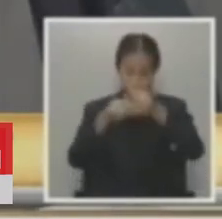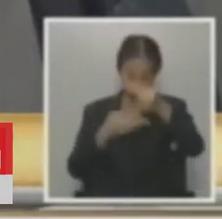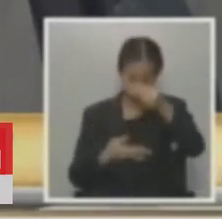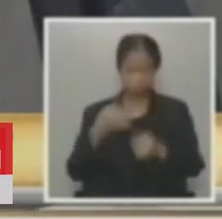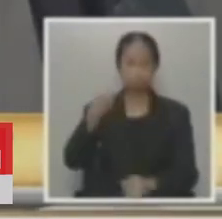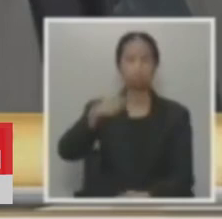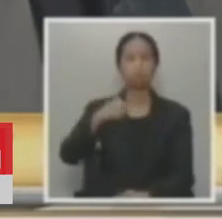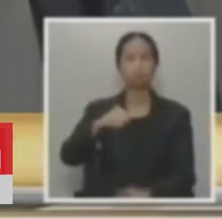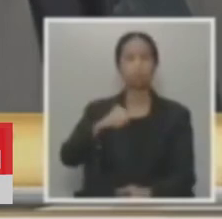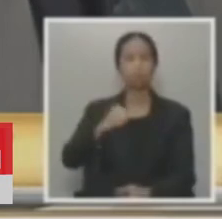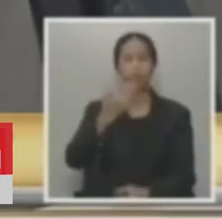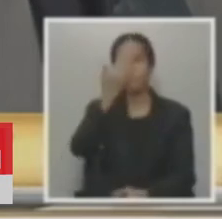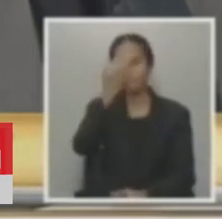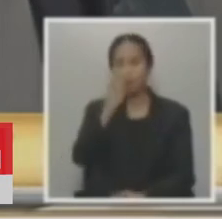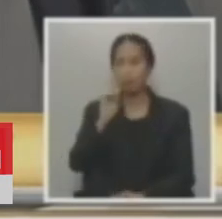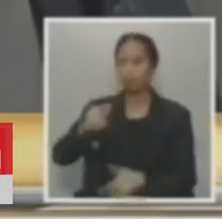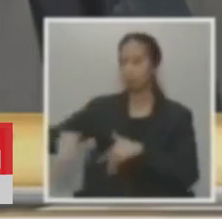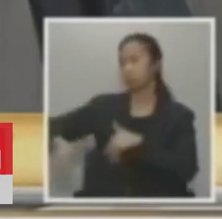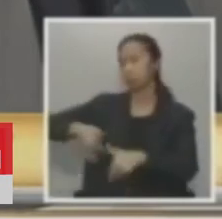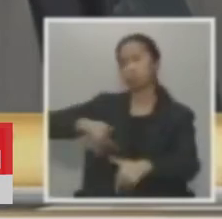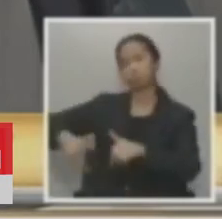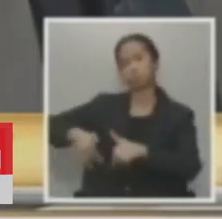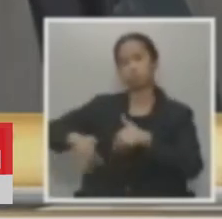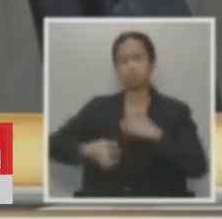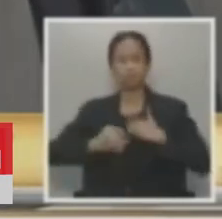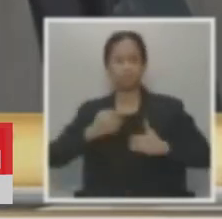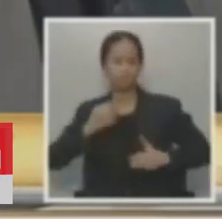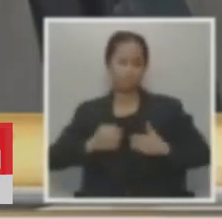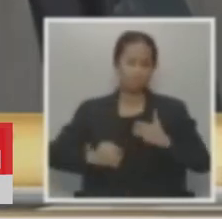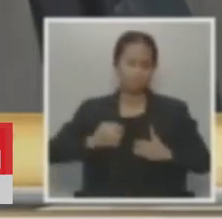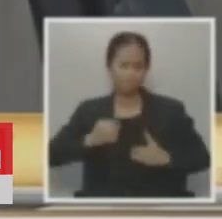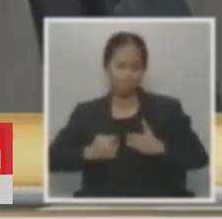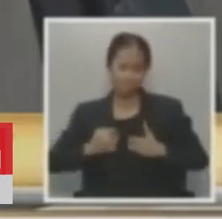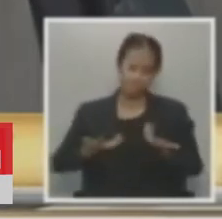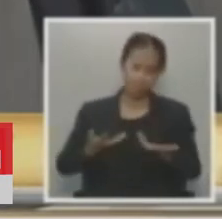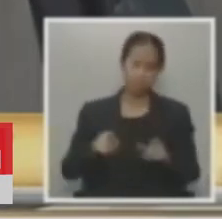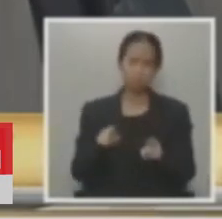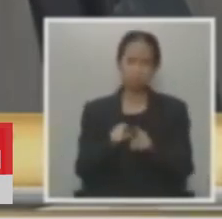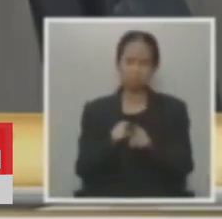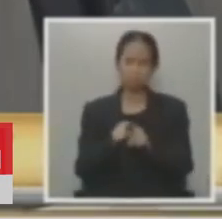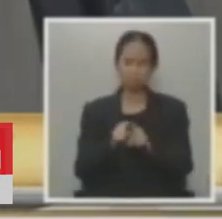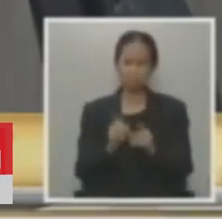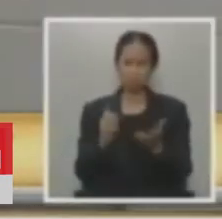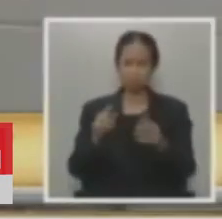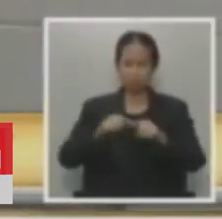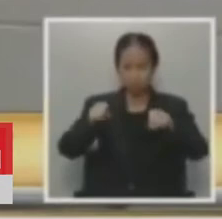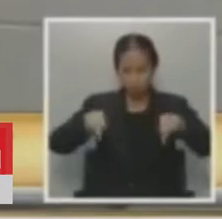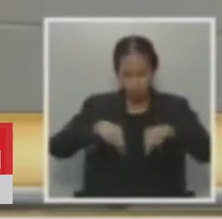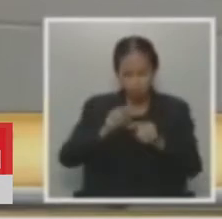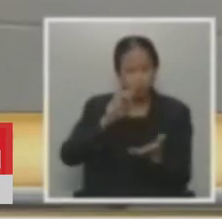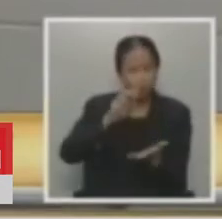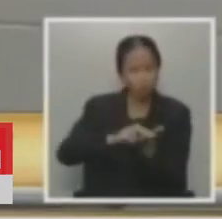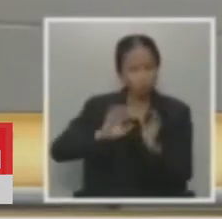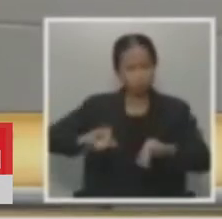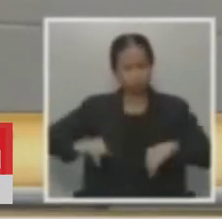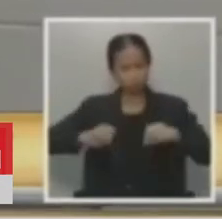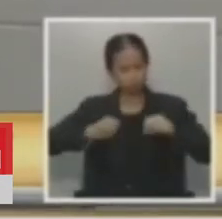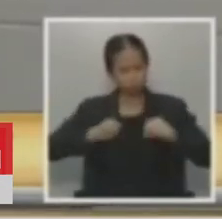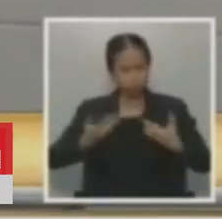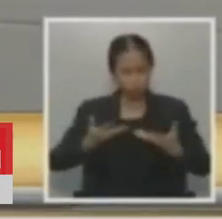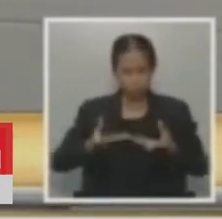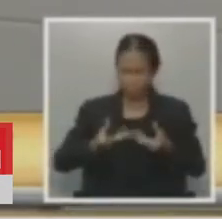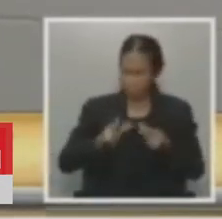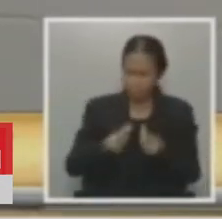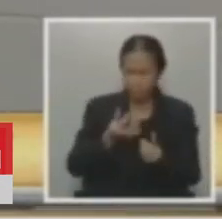ร้อนของพี่น้องประชาชนที่ไม่มีเอกสารสิทธิ์ไม่มีที่ทำกินท่านประธ